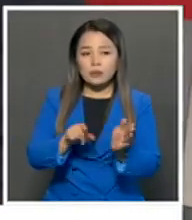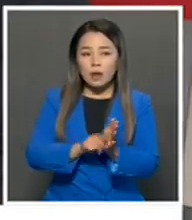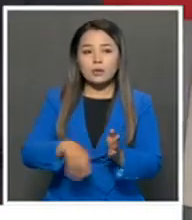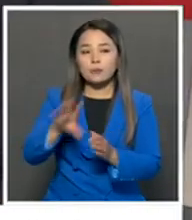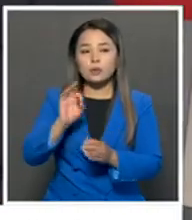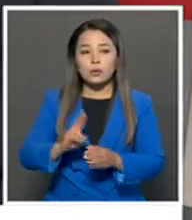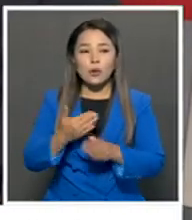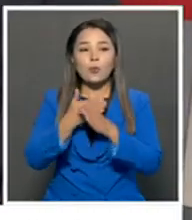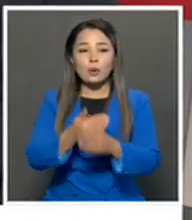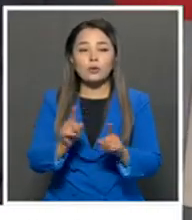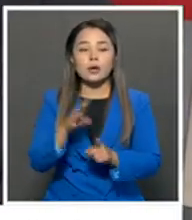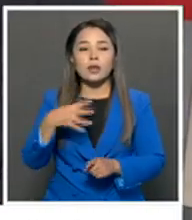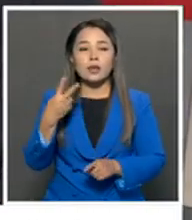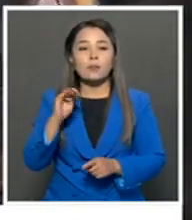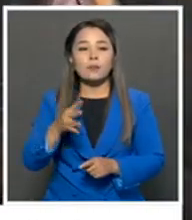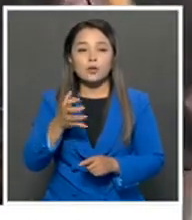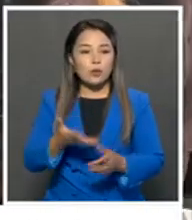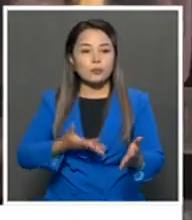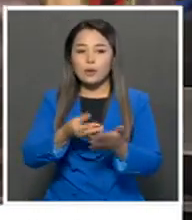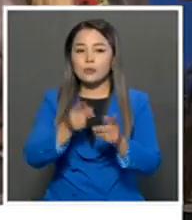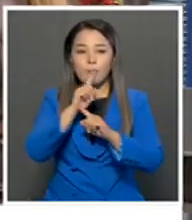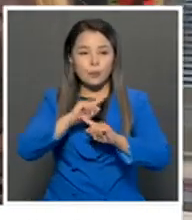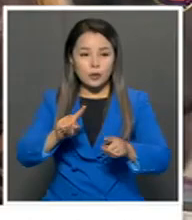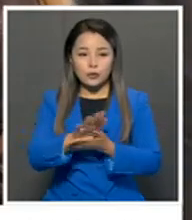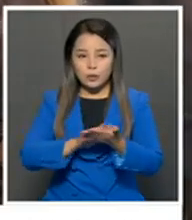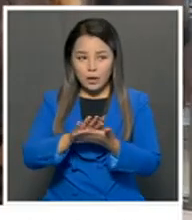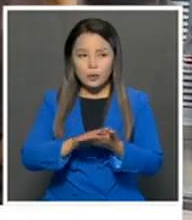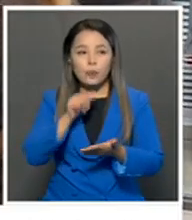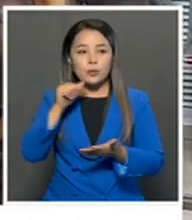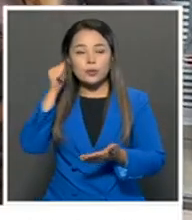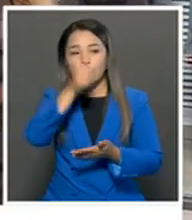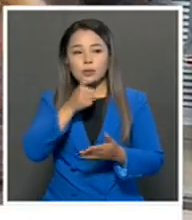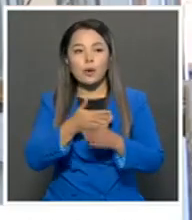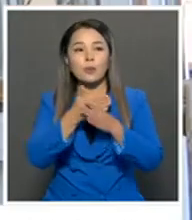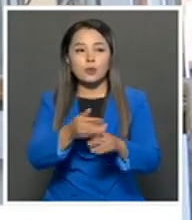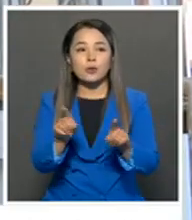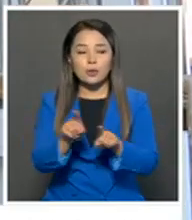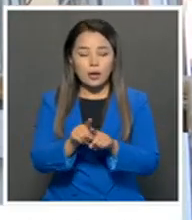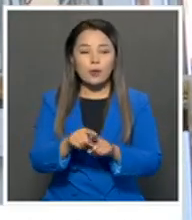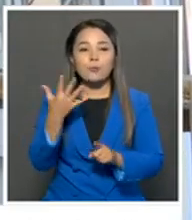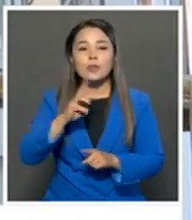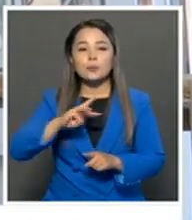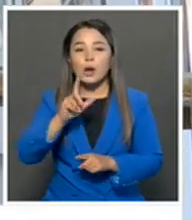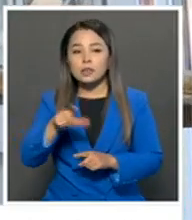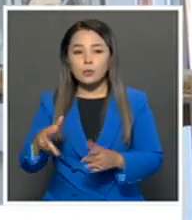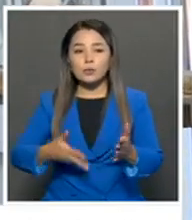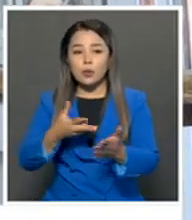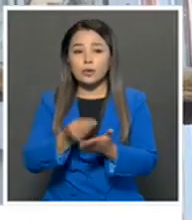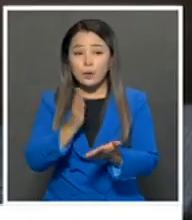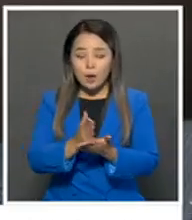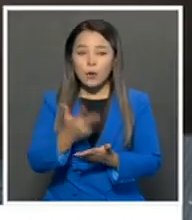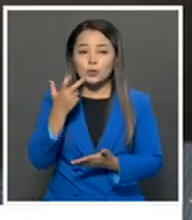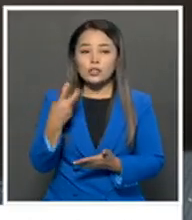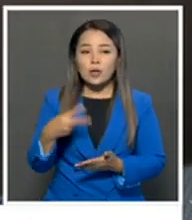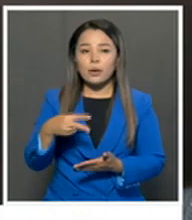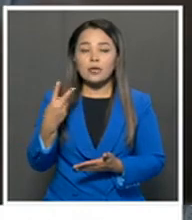да 42500-ге үміт арта алмайды. Айта кетерлігі, өткен жолы жәрдемақы 5 миллиондай адамға төленді. Сол кезде